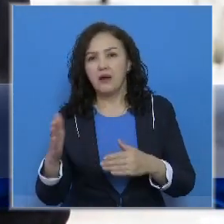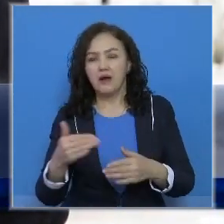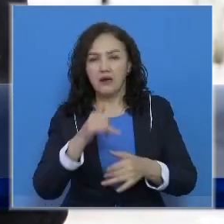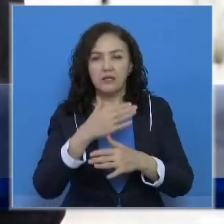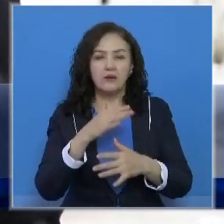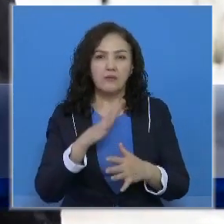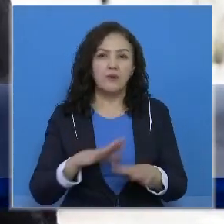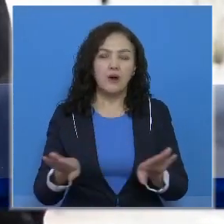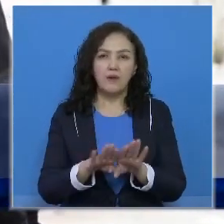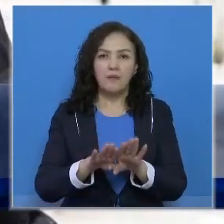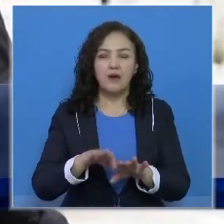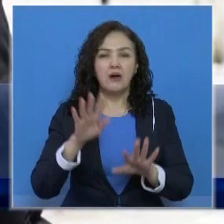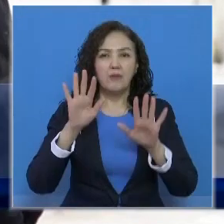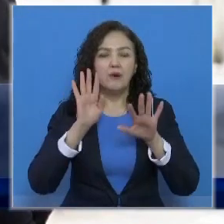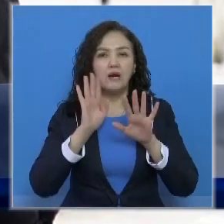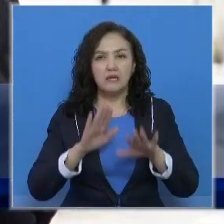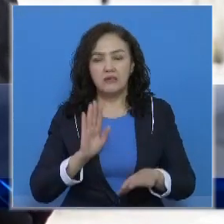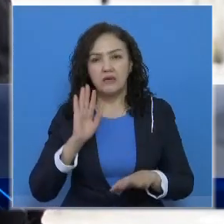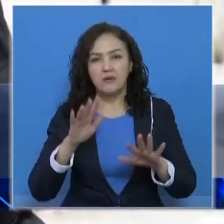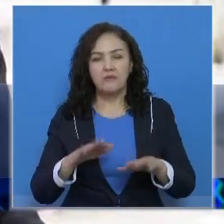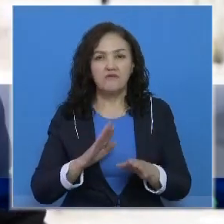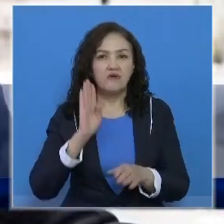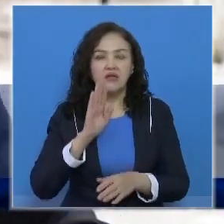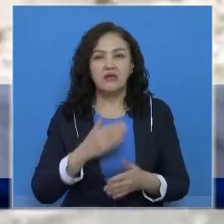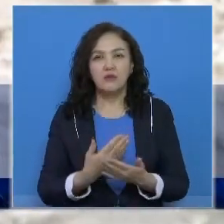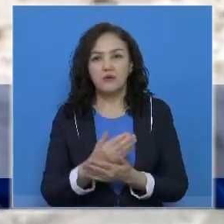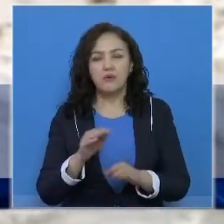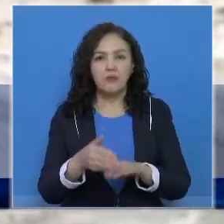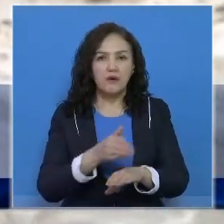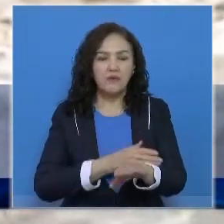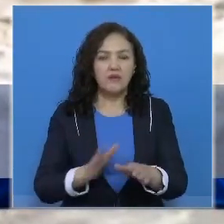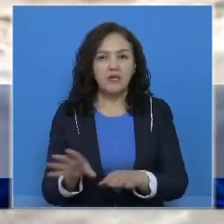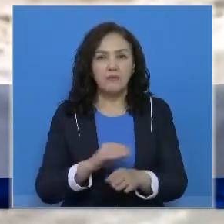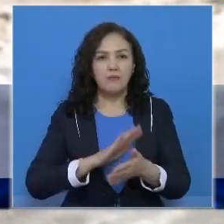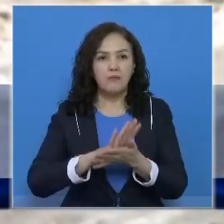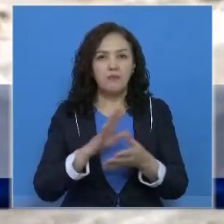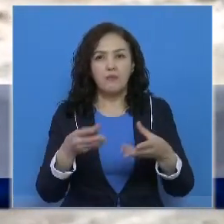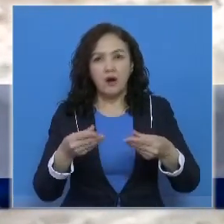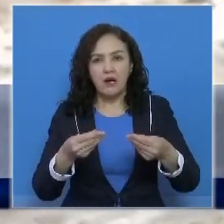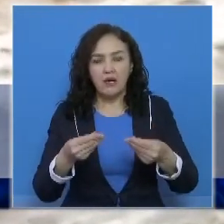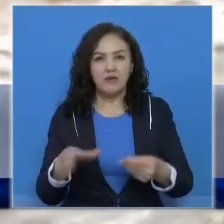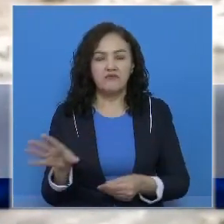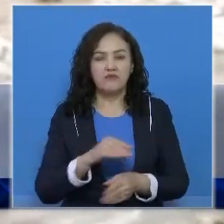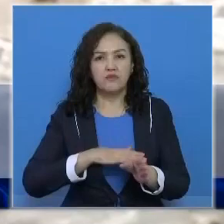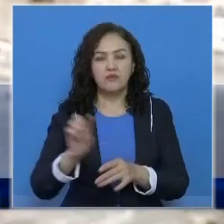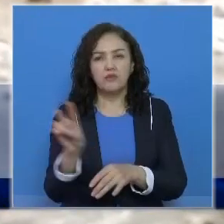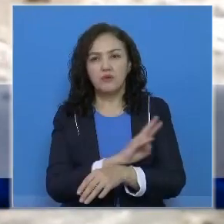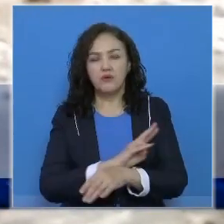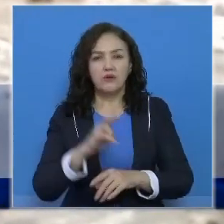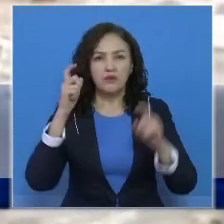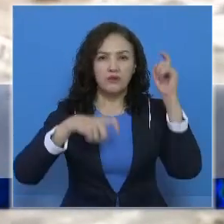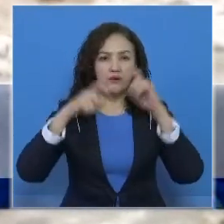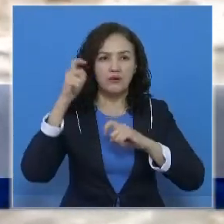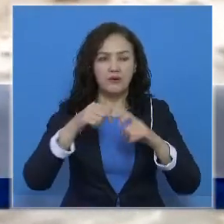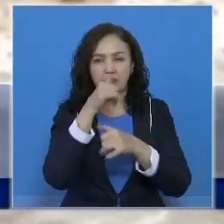не вариант. Там под снегом вода. Новая обувь вся мокрая. Всю ночь шел дождь. Идти невозможно,